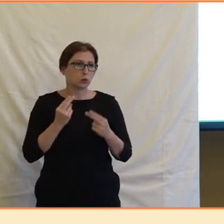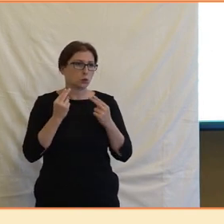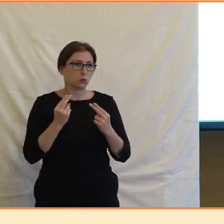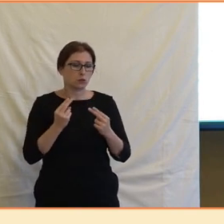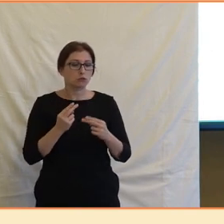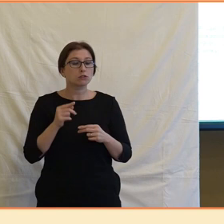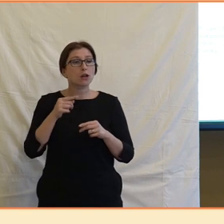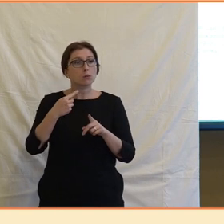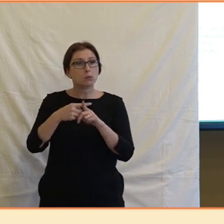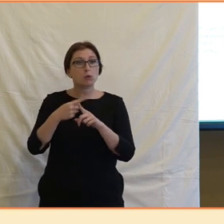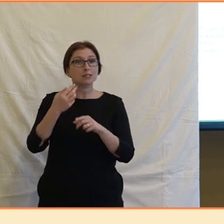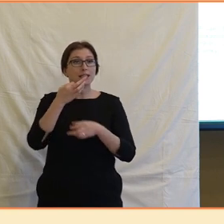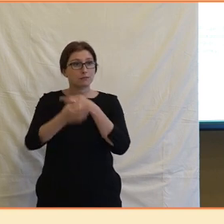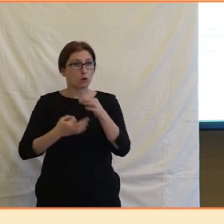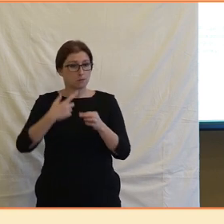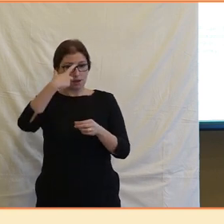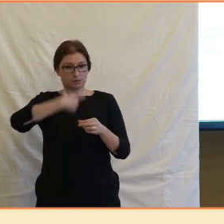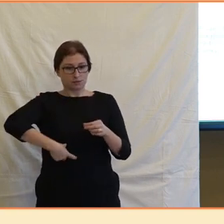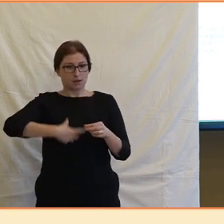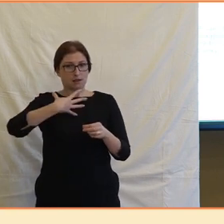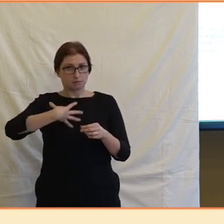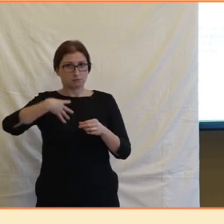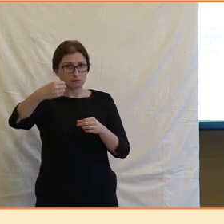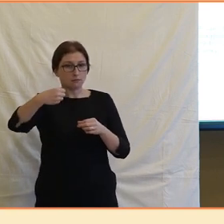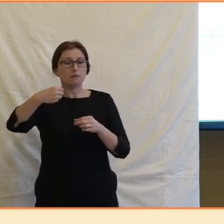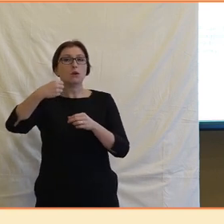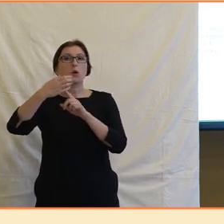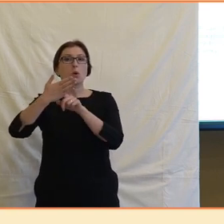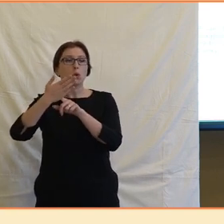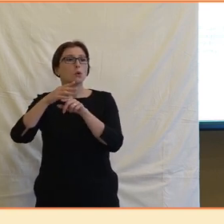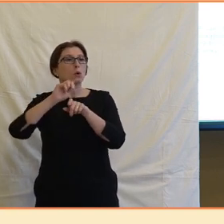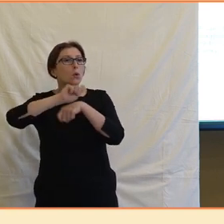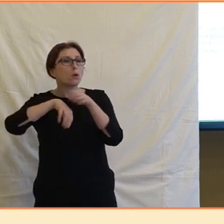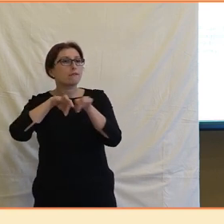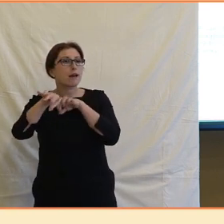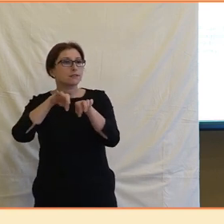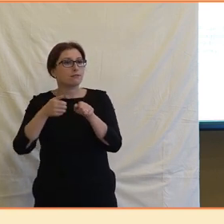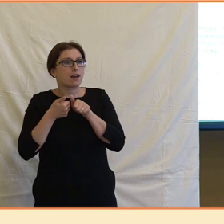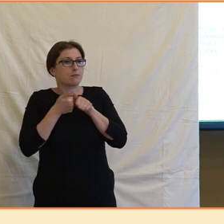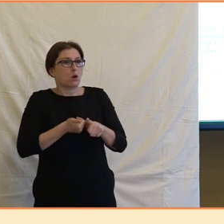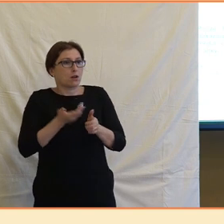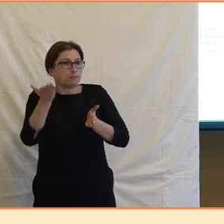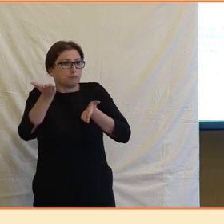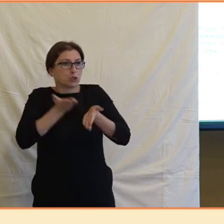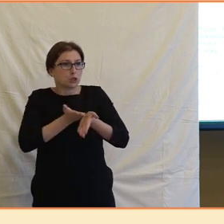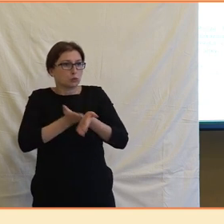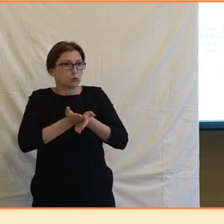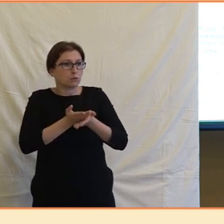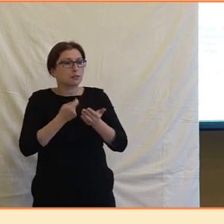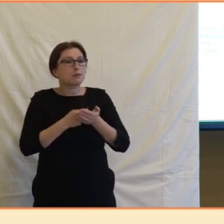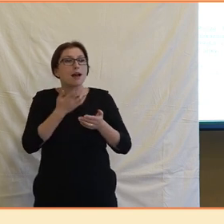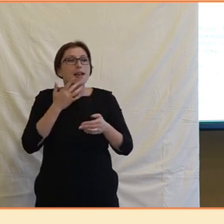vlastně personalizace probíhá. Existuje vícero technik, nicméně sbírání osobních